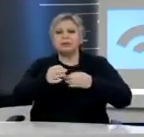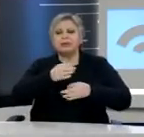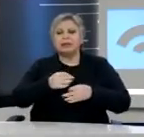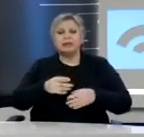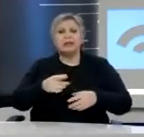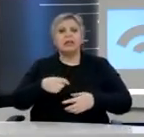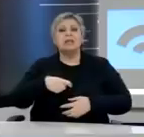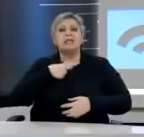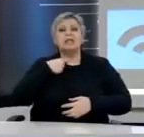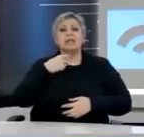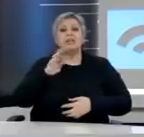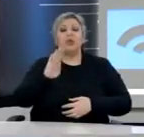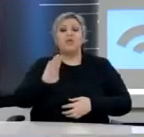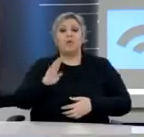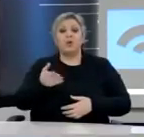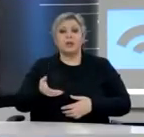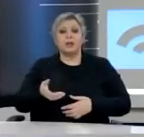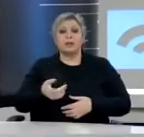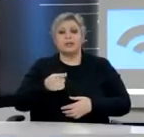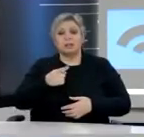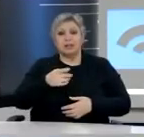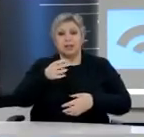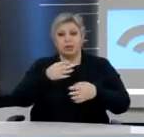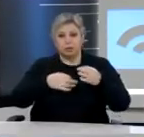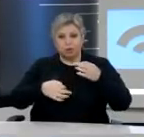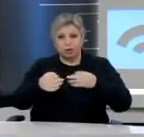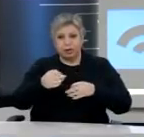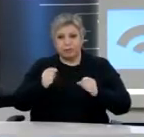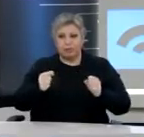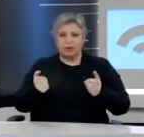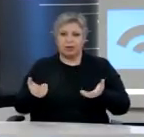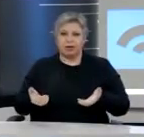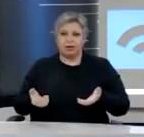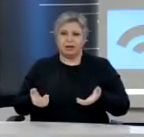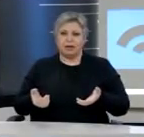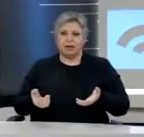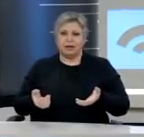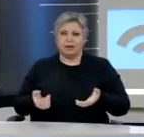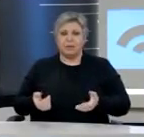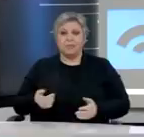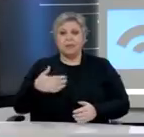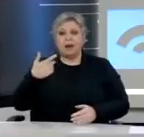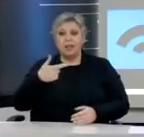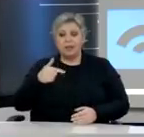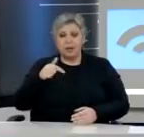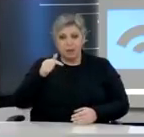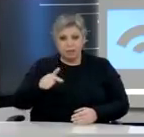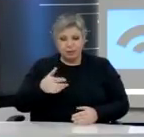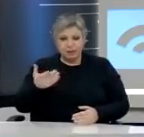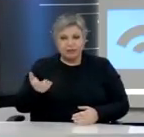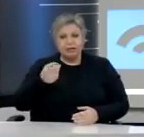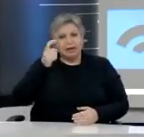Ξέρουμε, αλλά μην επικαλείστε και τη σταθερότητα όταν το λέτε. Κανείς δεν πίστευε σε αυτή την αίθουσα το αντίθετο ότι θα ψηφίζατε, κύριε Βορύδη.